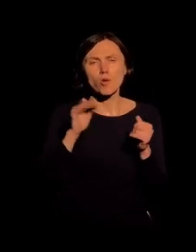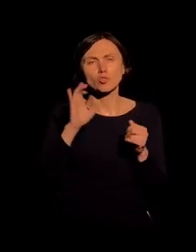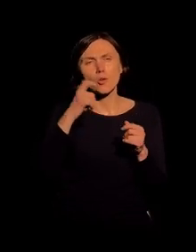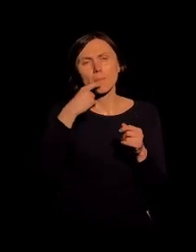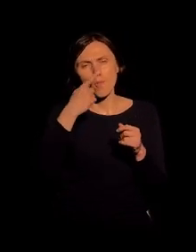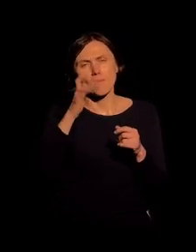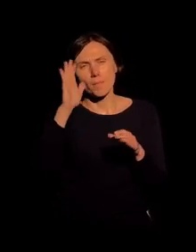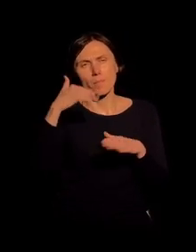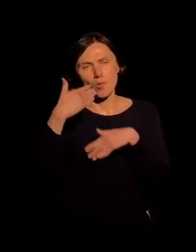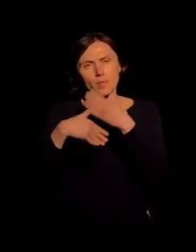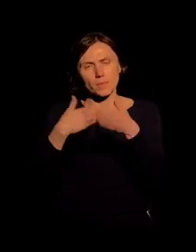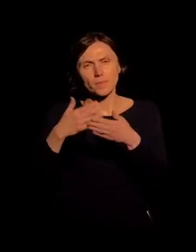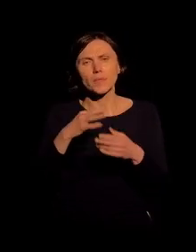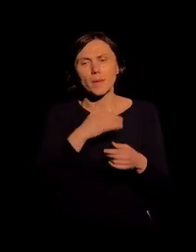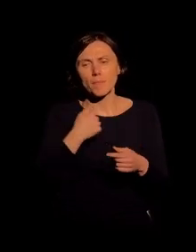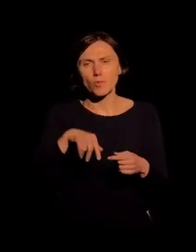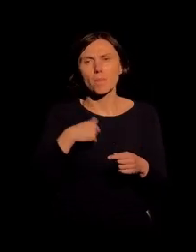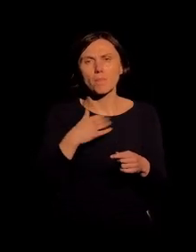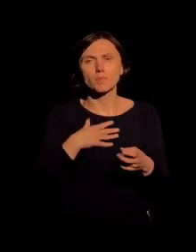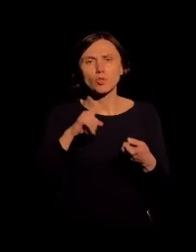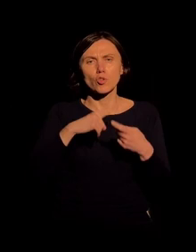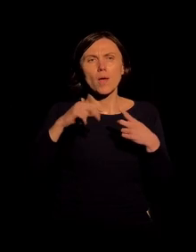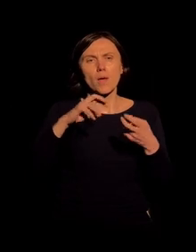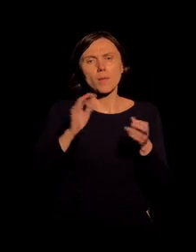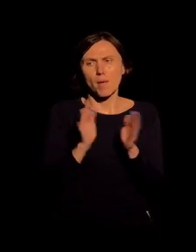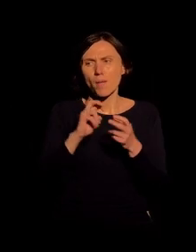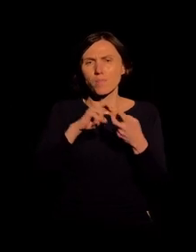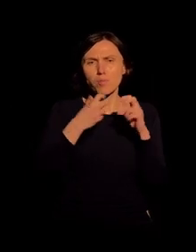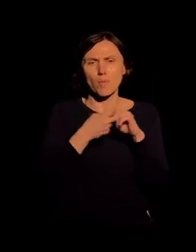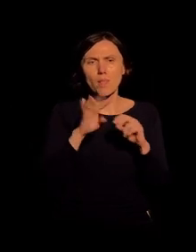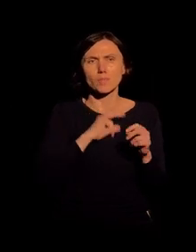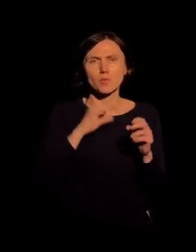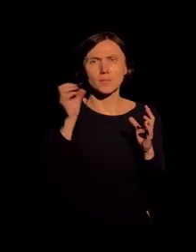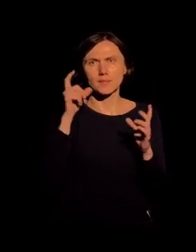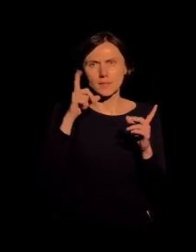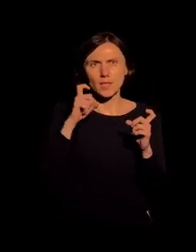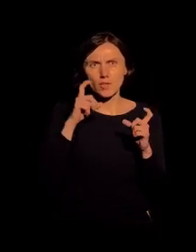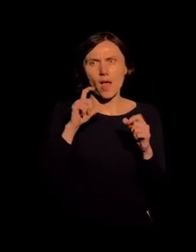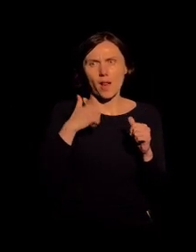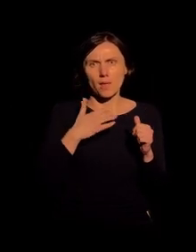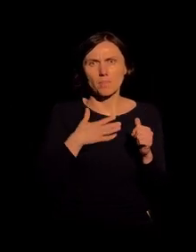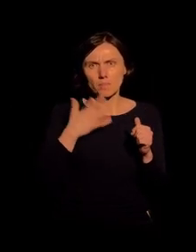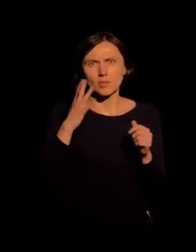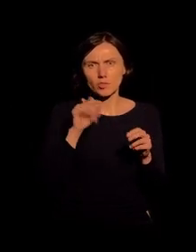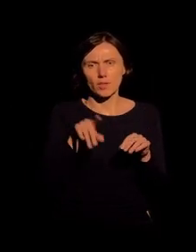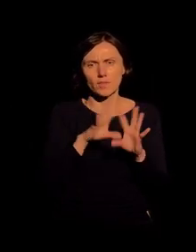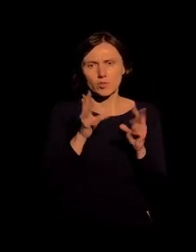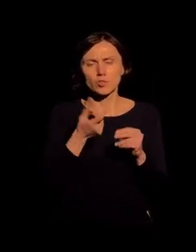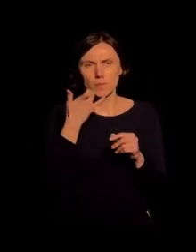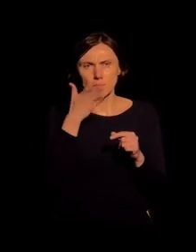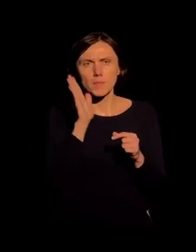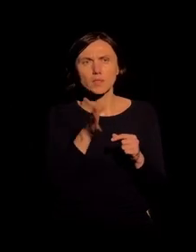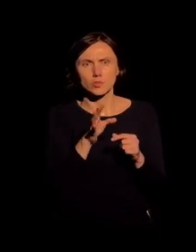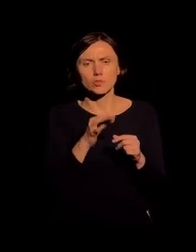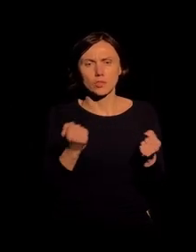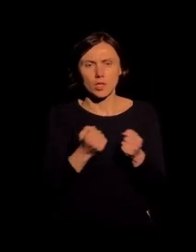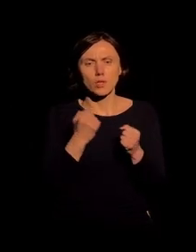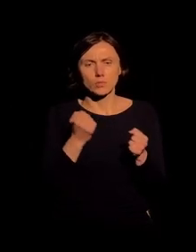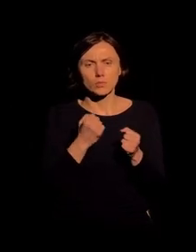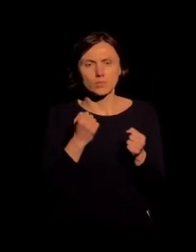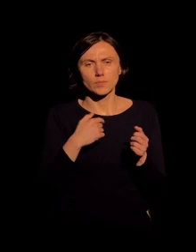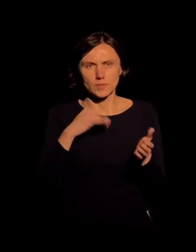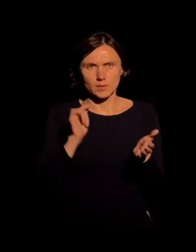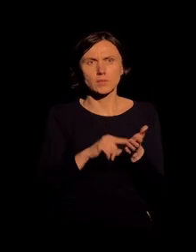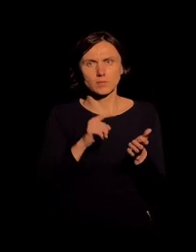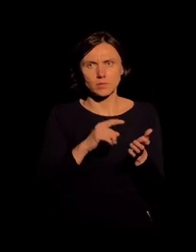coś napomknę. My tu mieliśmy taki mały problem techniczny z moimi zdjęciami, ale mam nadzieję, że teraz już wszystko będzie działać, naciskam